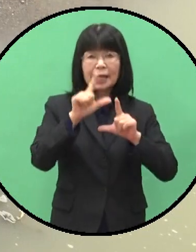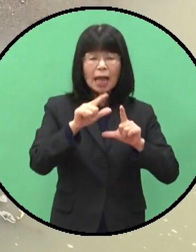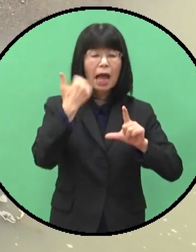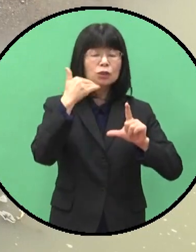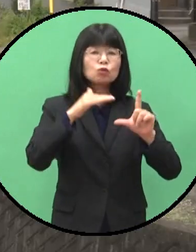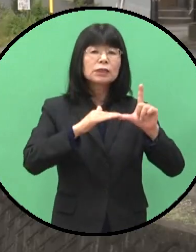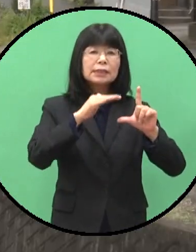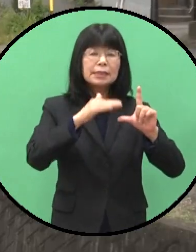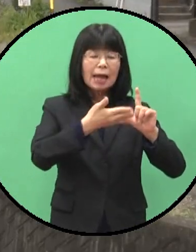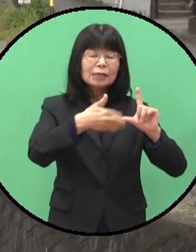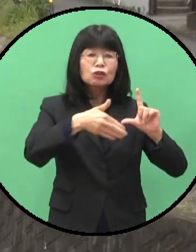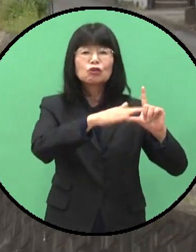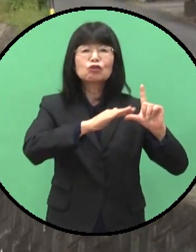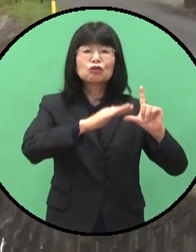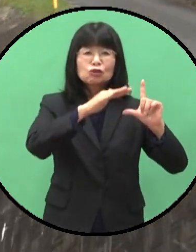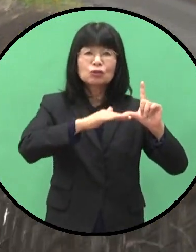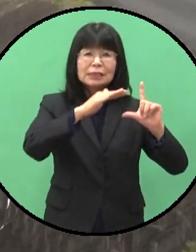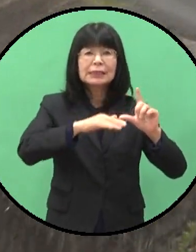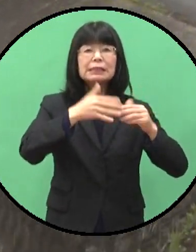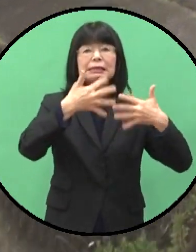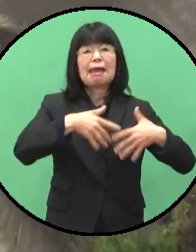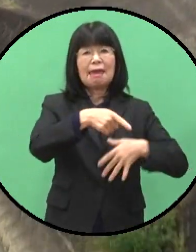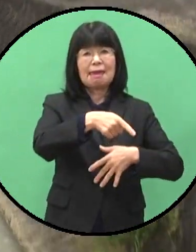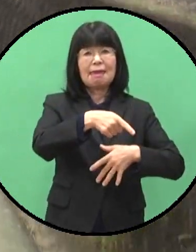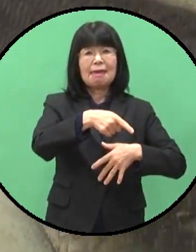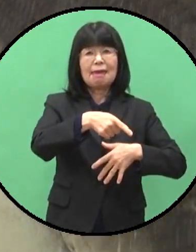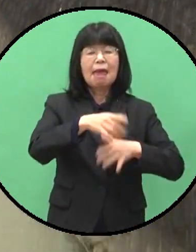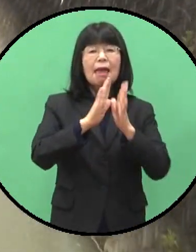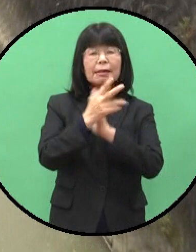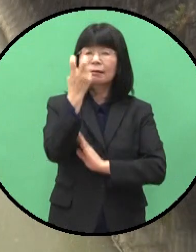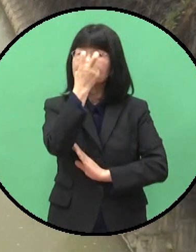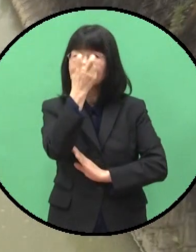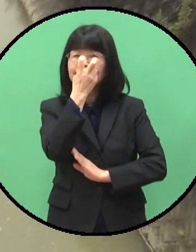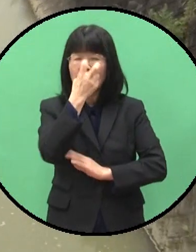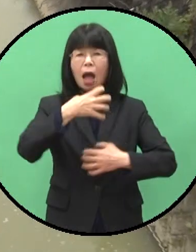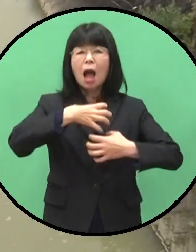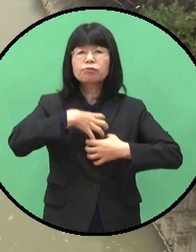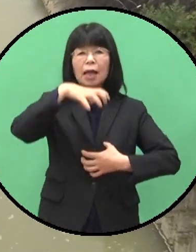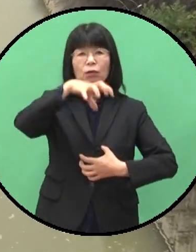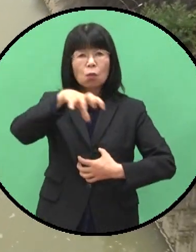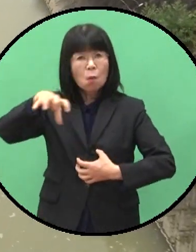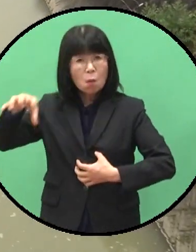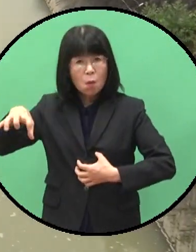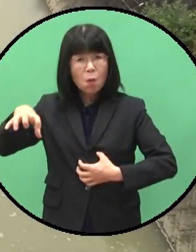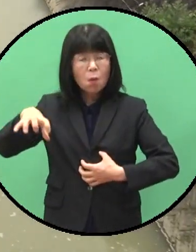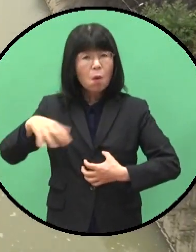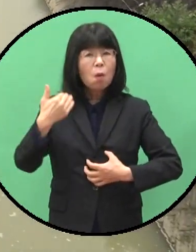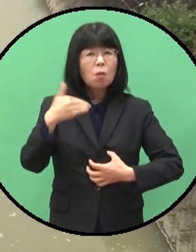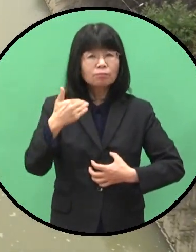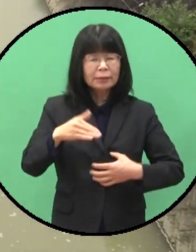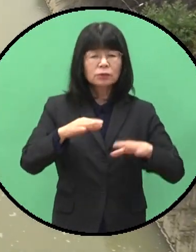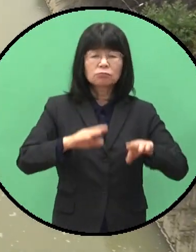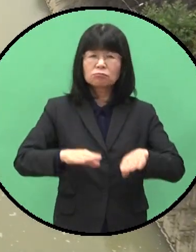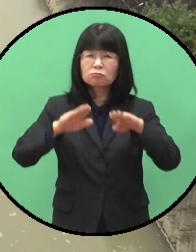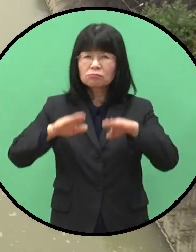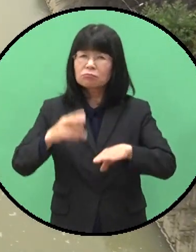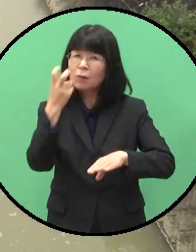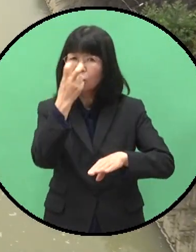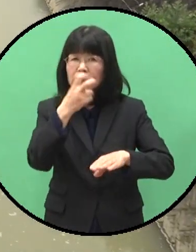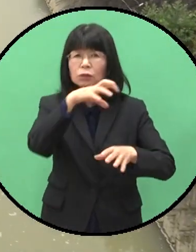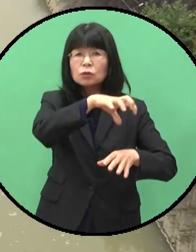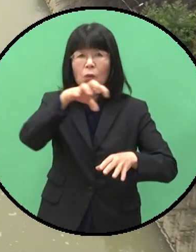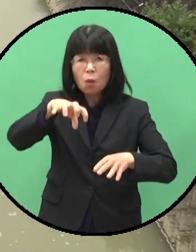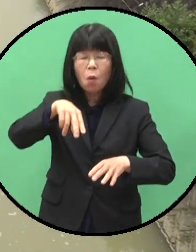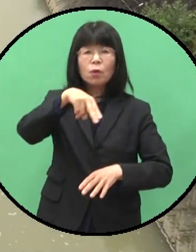。県が管理する河川の中で危険箇所など水位の把握が必要なところに